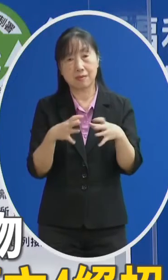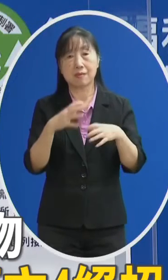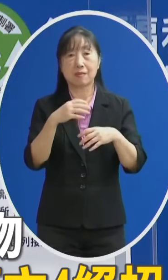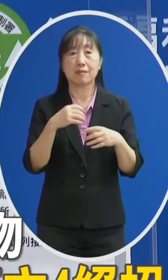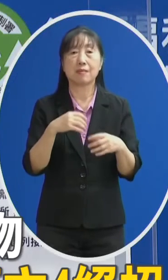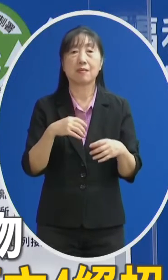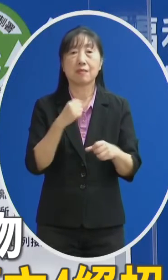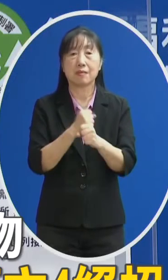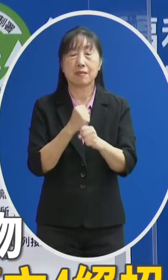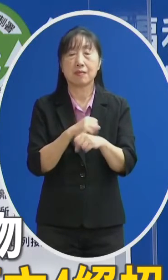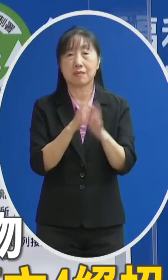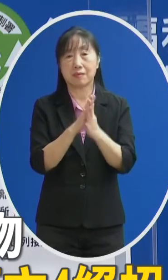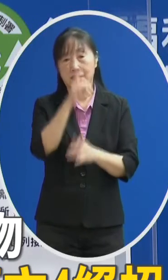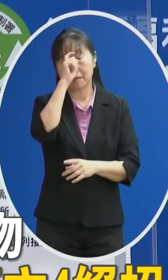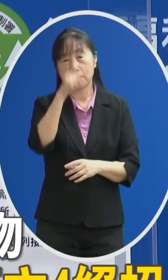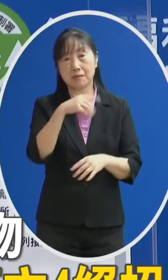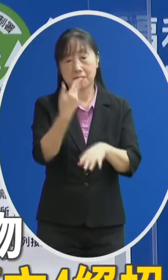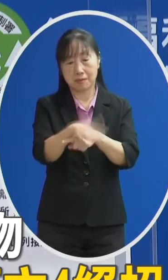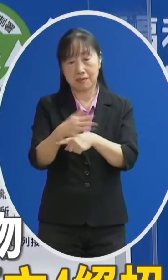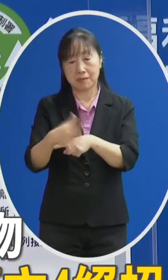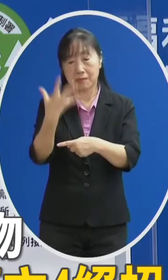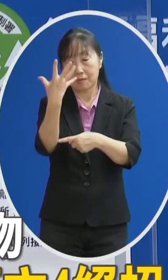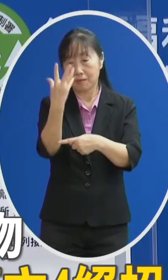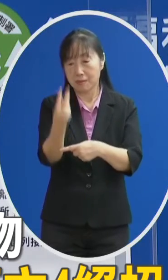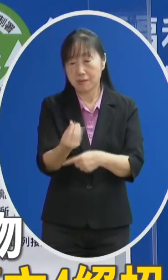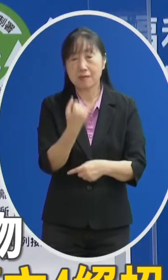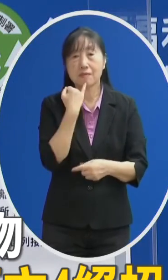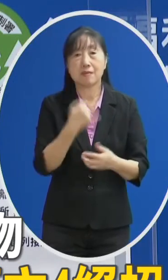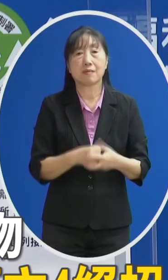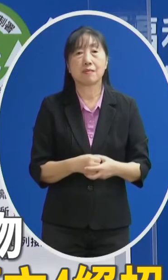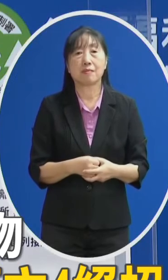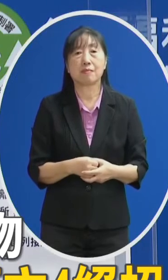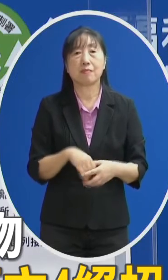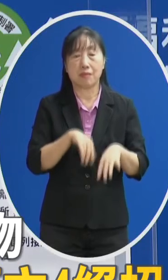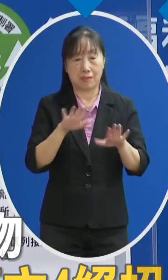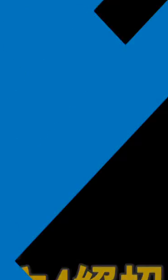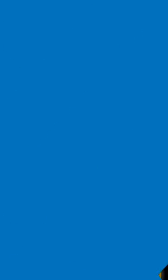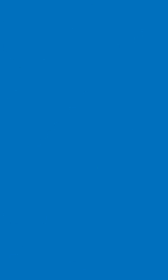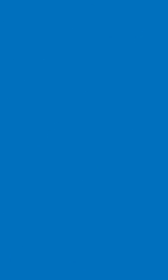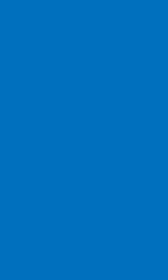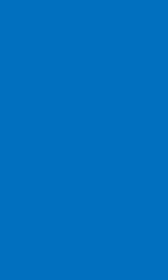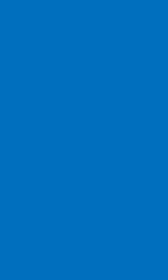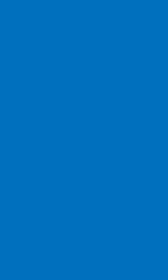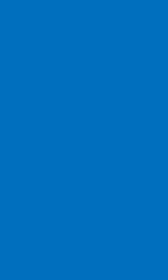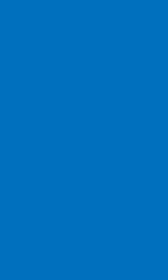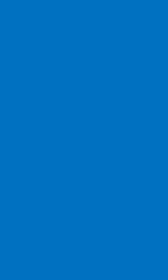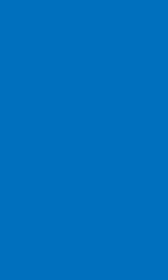一个死亡的数目能够逐次的往下降，那都持续在努力中。